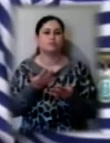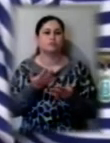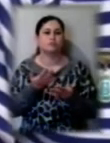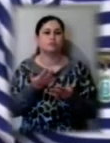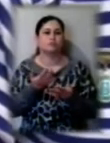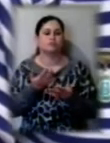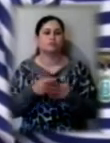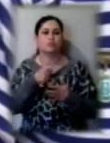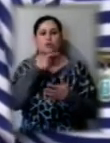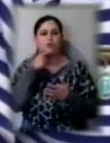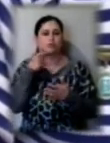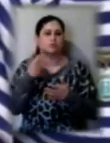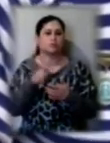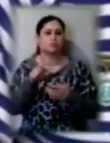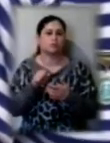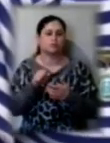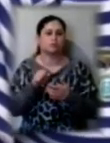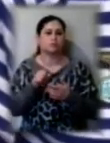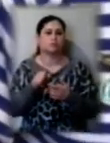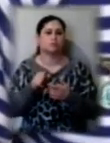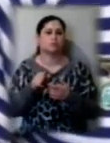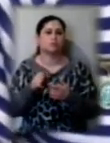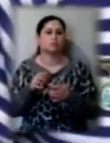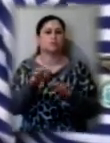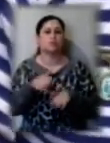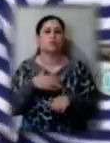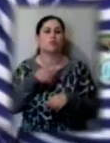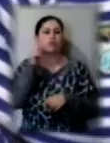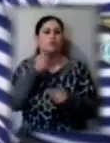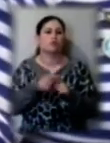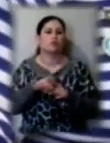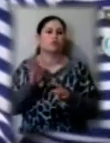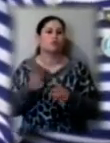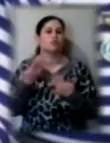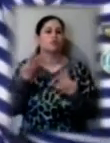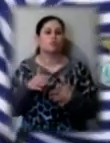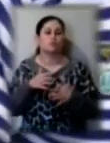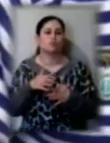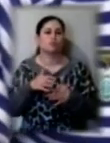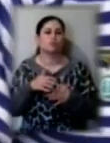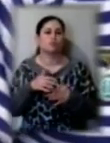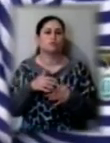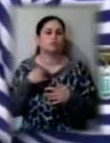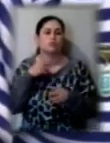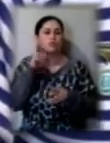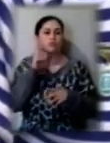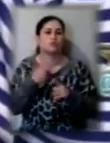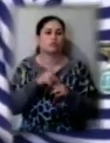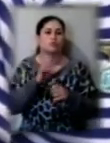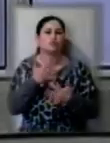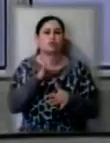росіяни захватять нашу Україну, це буде вже, я не знаю, це не буде Україна.